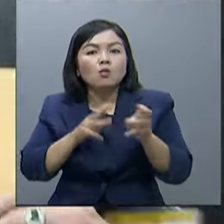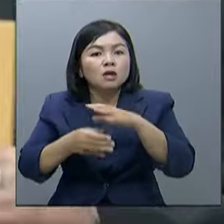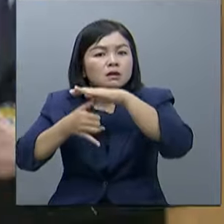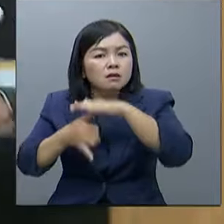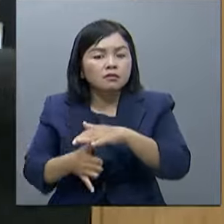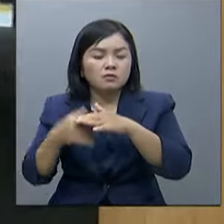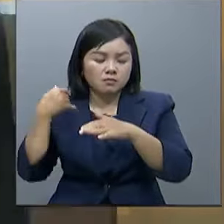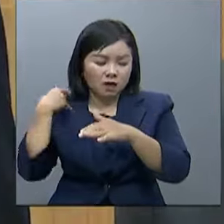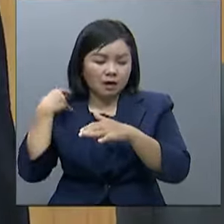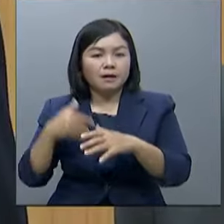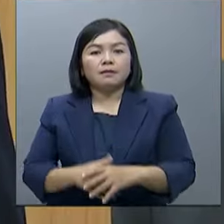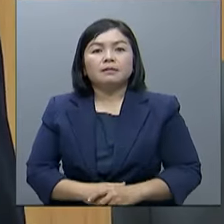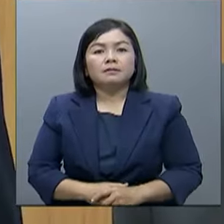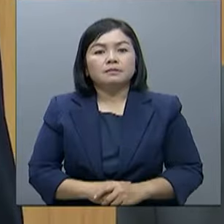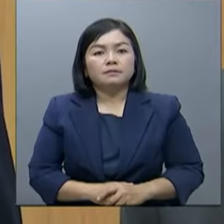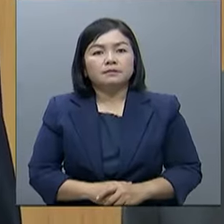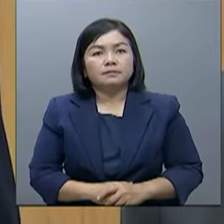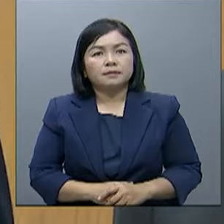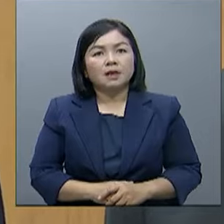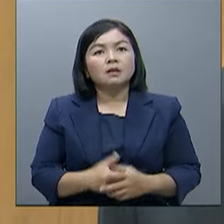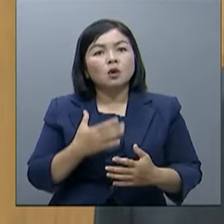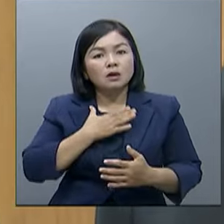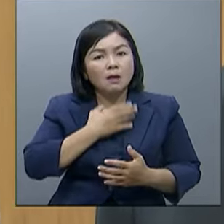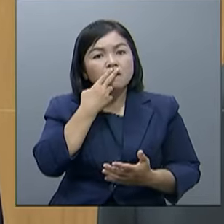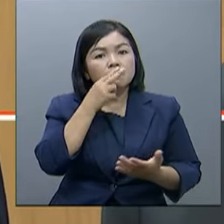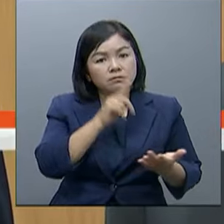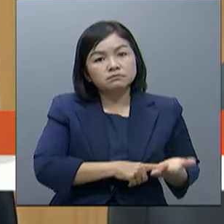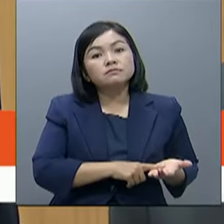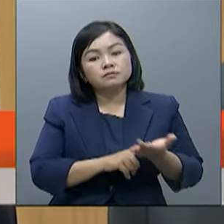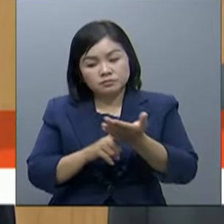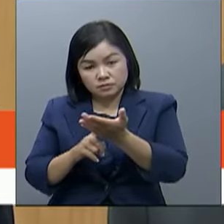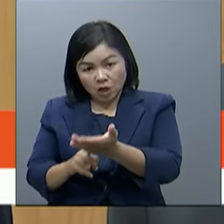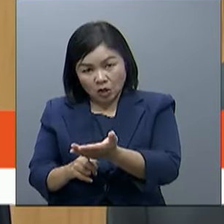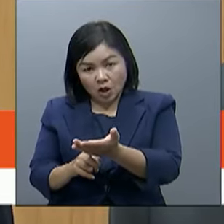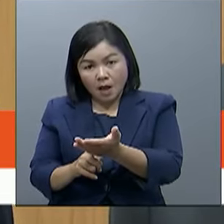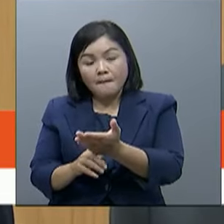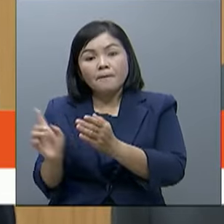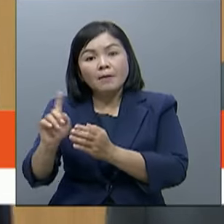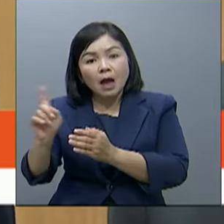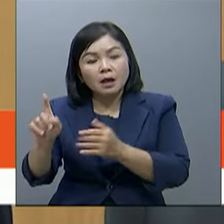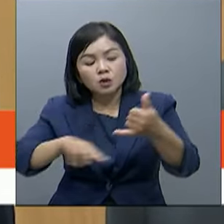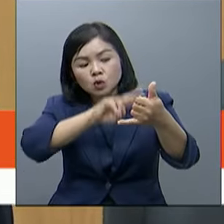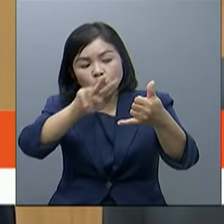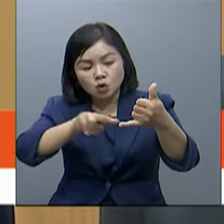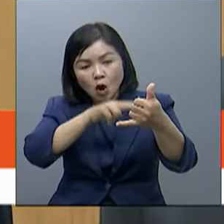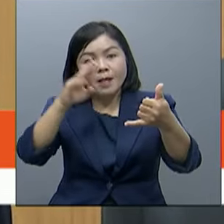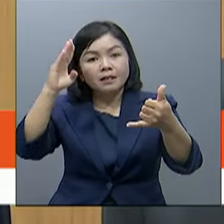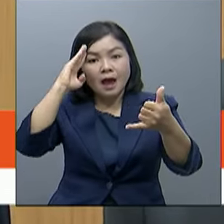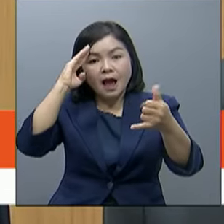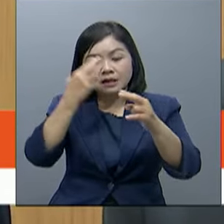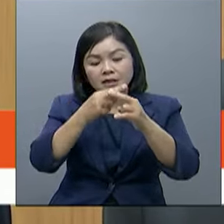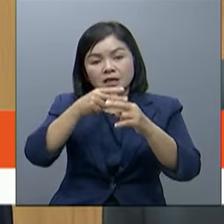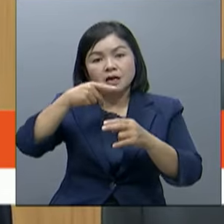ค่ะ มายื่นหนังสือเพื่อให้มีการตรวจสอบจริยธรรมของพลเอกประวิตรวงษ์สุวรรณ